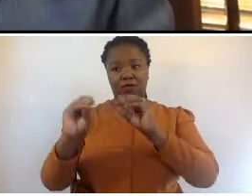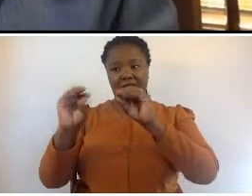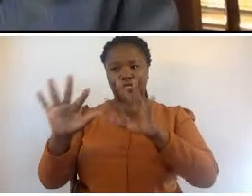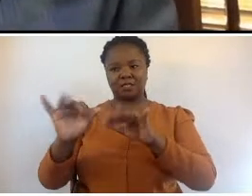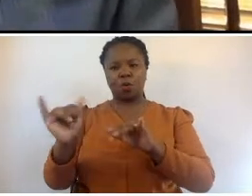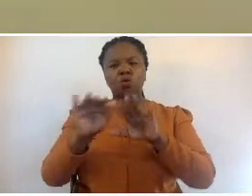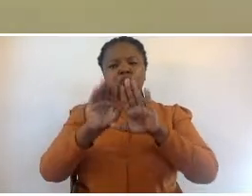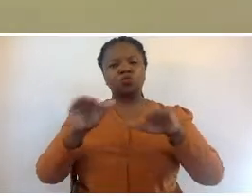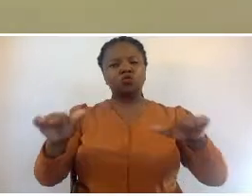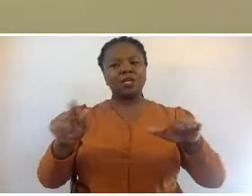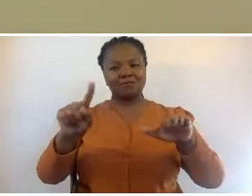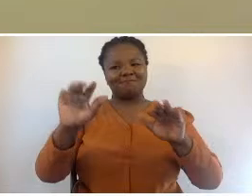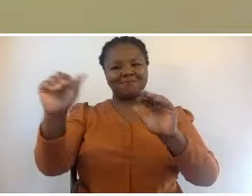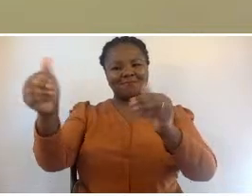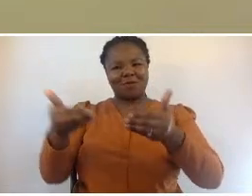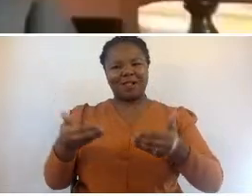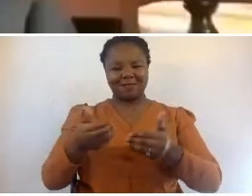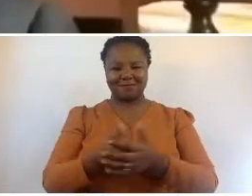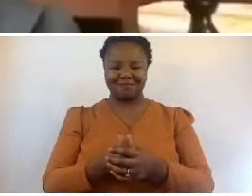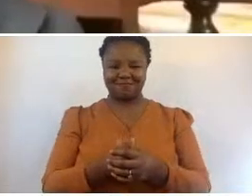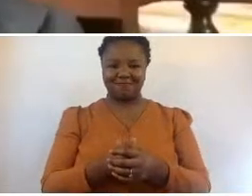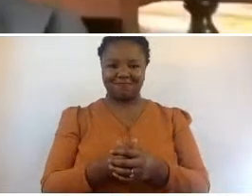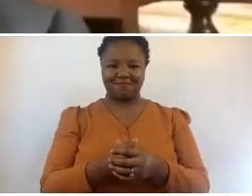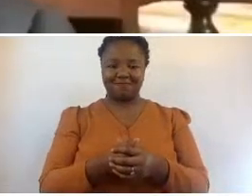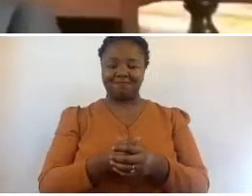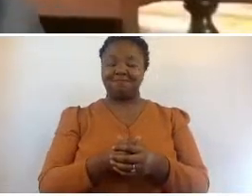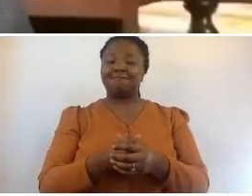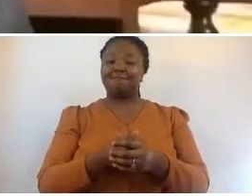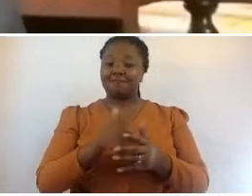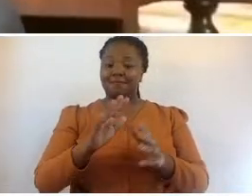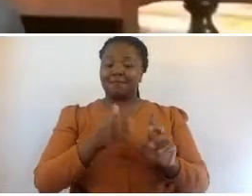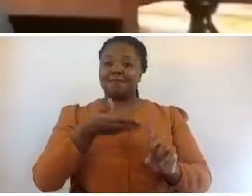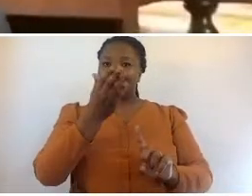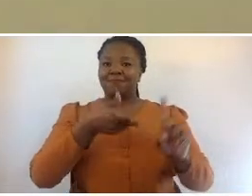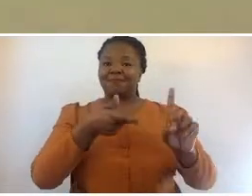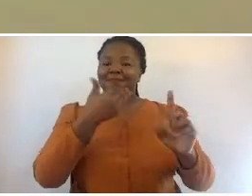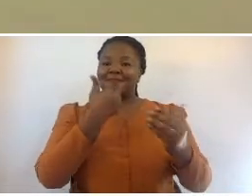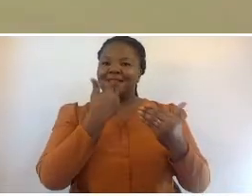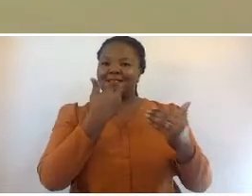des enseignants et enfants réfugiés? Je vous remercie, Susan.